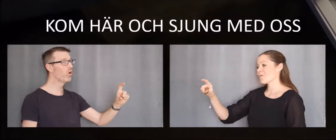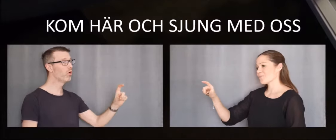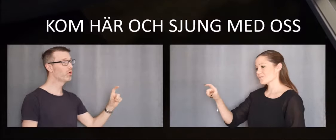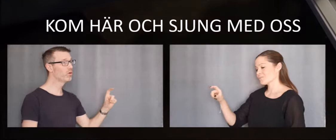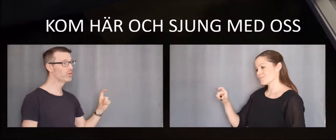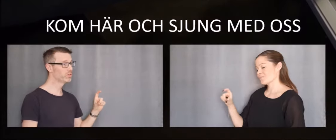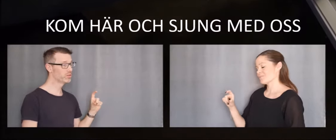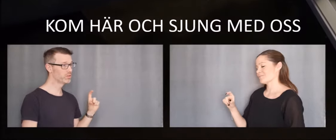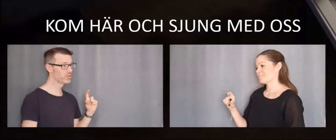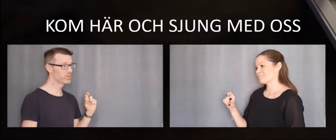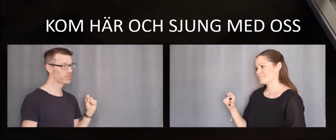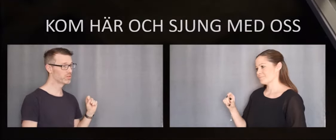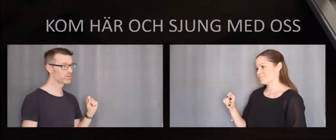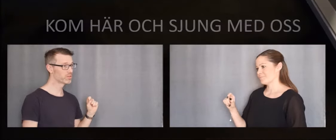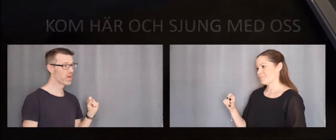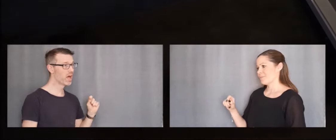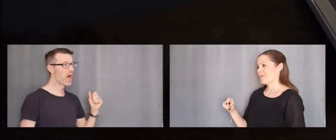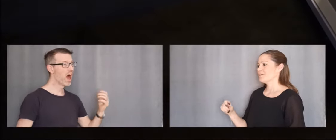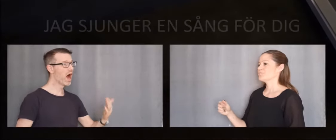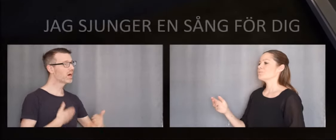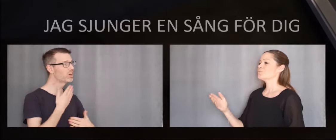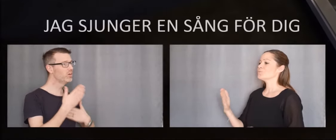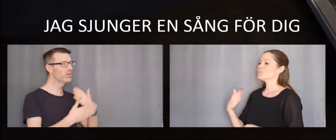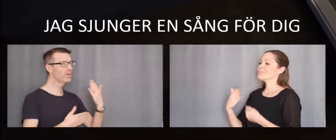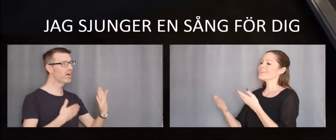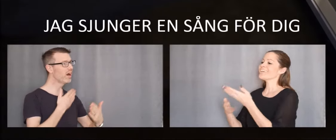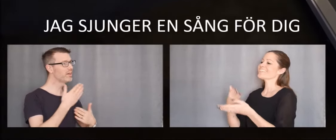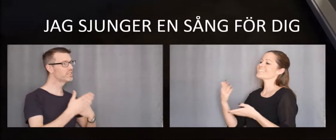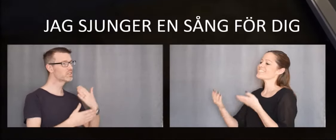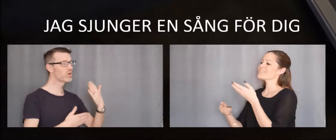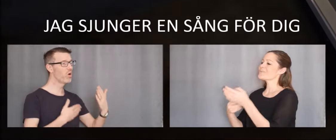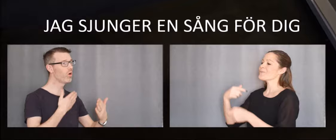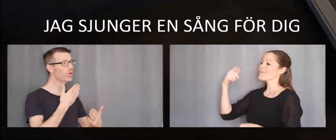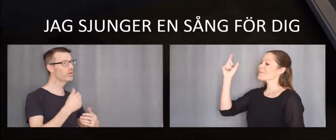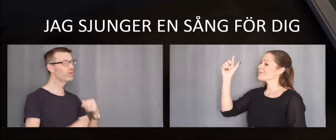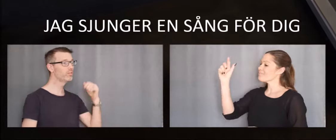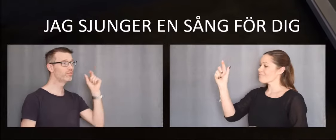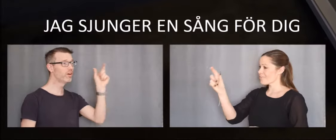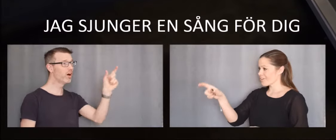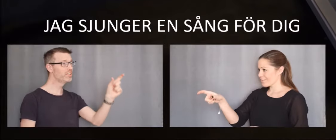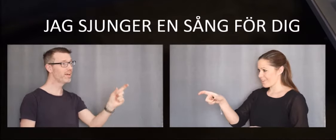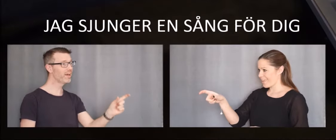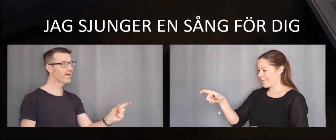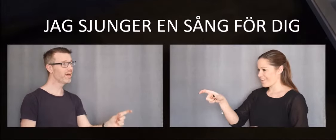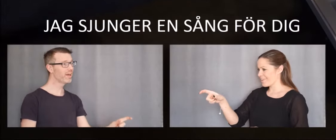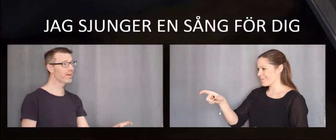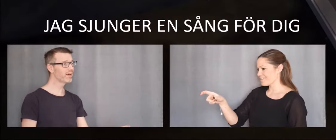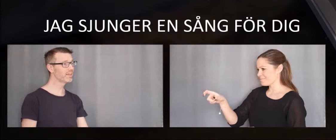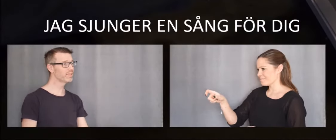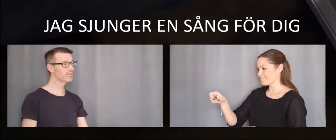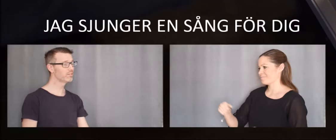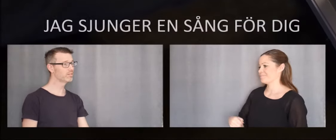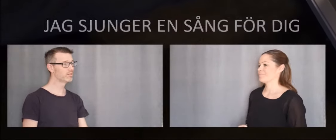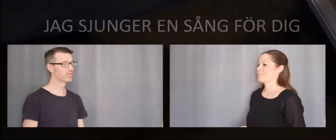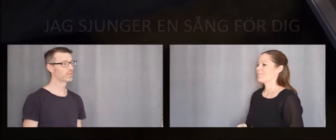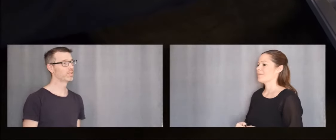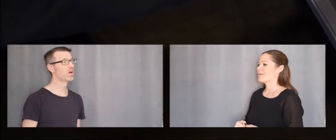med oss. Jag sjunger en sång för